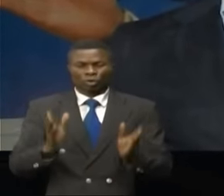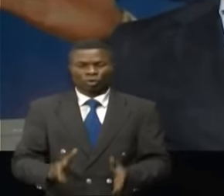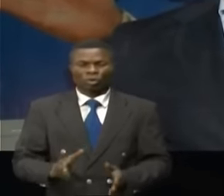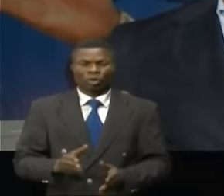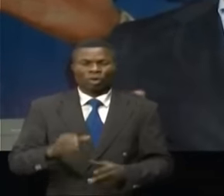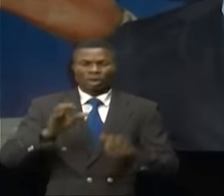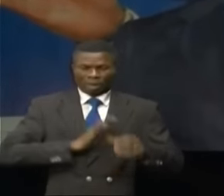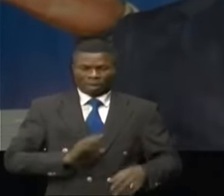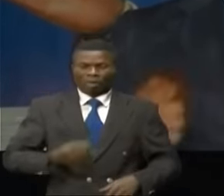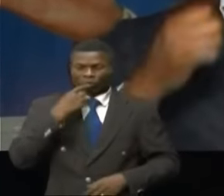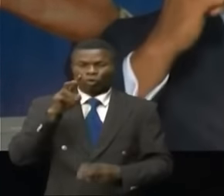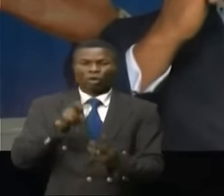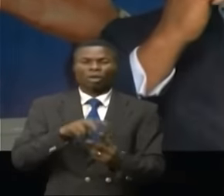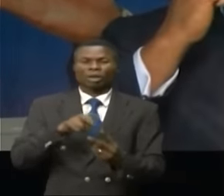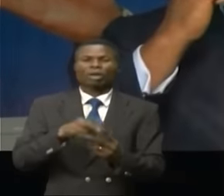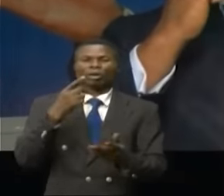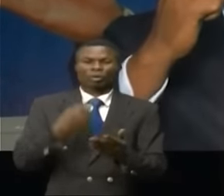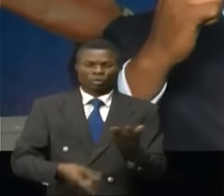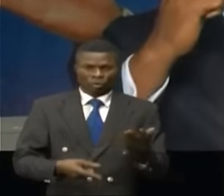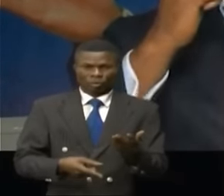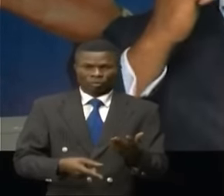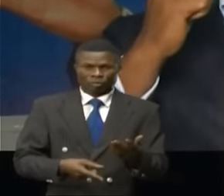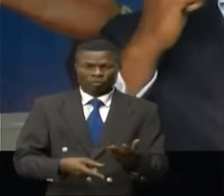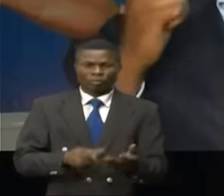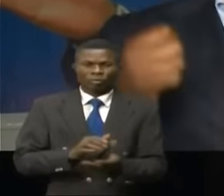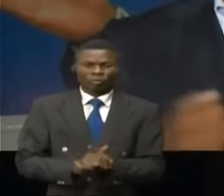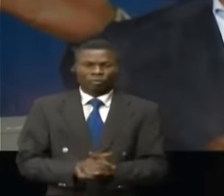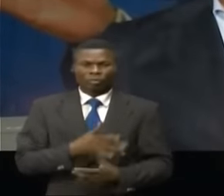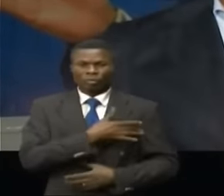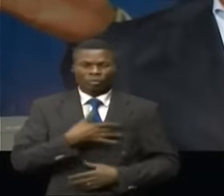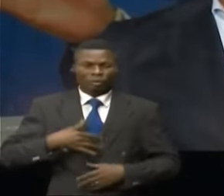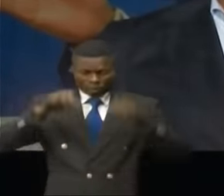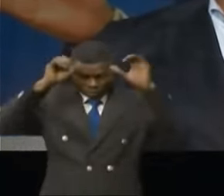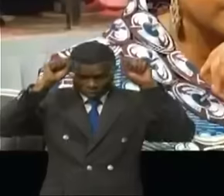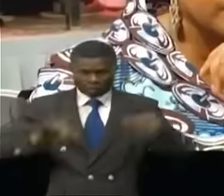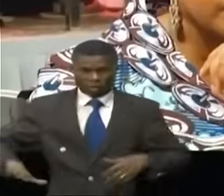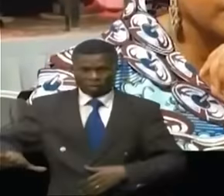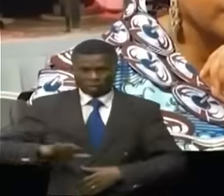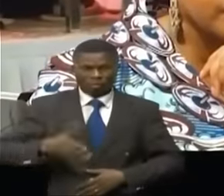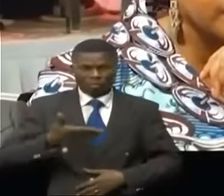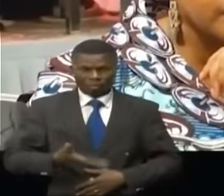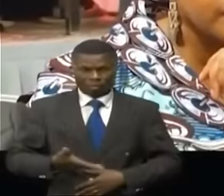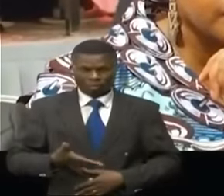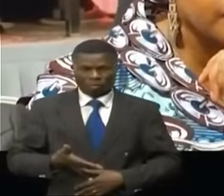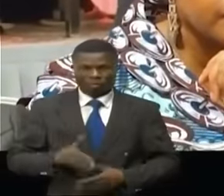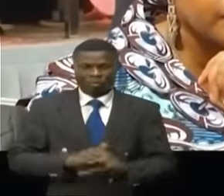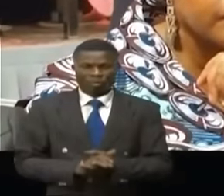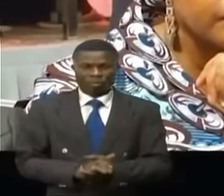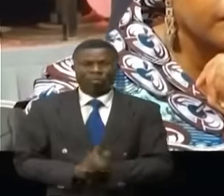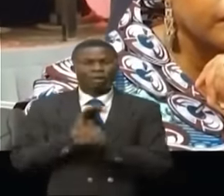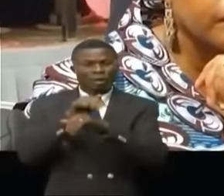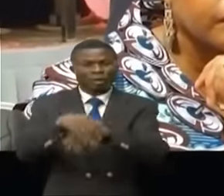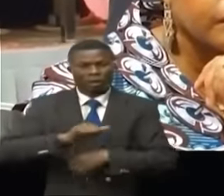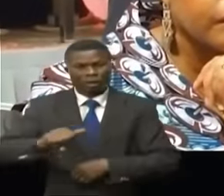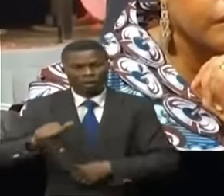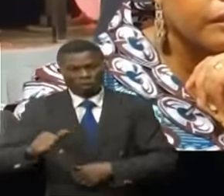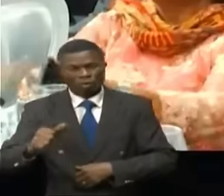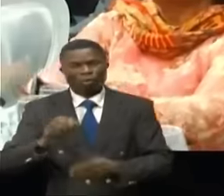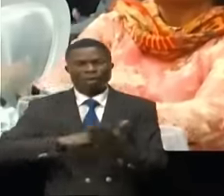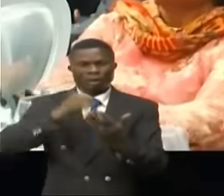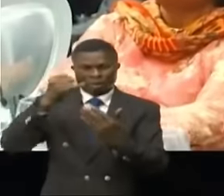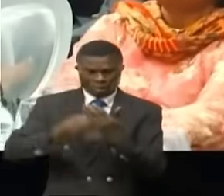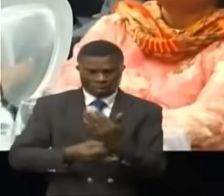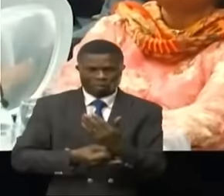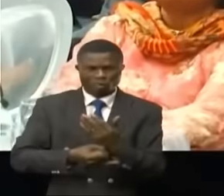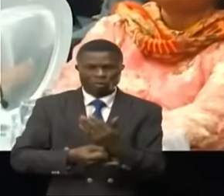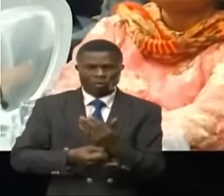toujours, la garantie c'était le nom de votre président de la République. Et comme il s'était engagé lui-même, et ce projet, c'est un